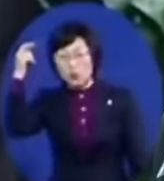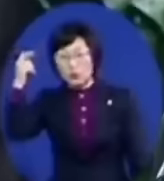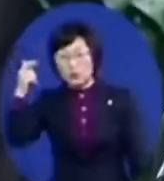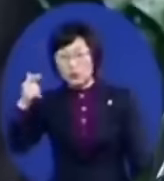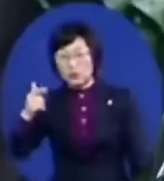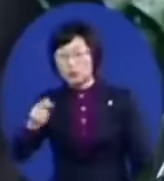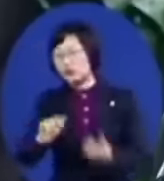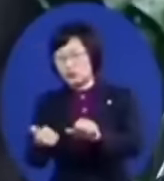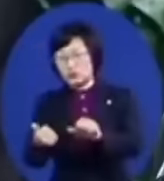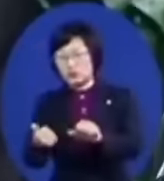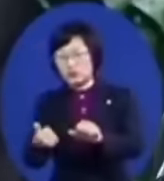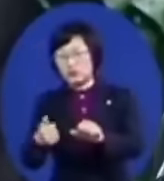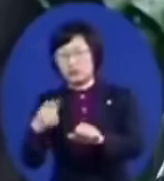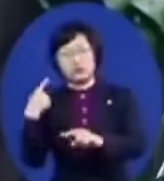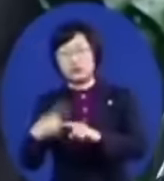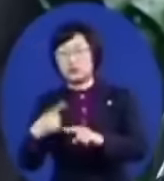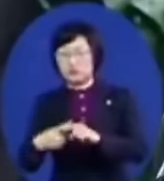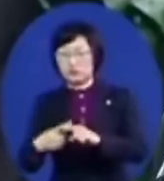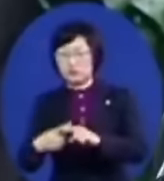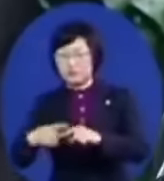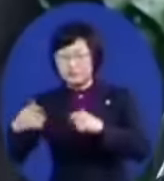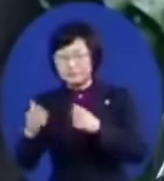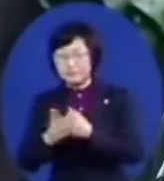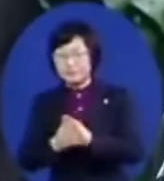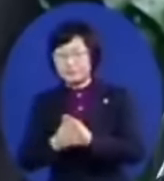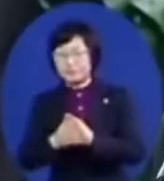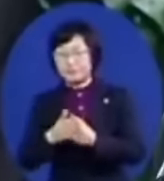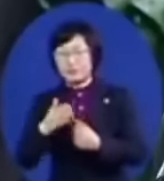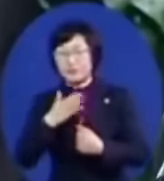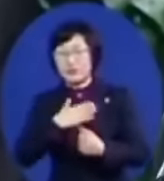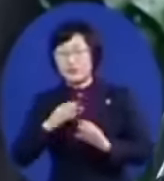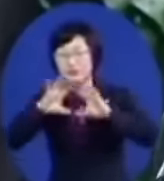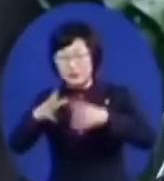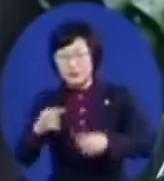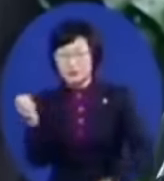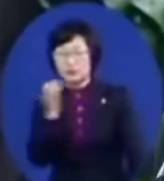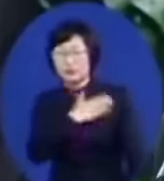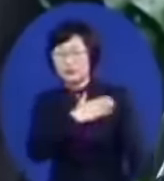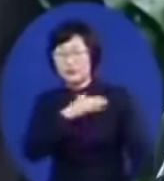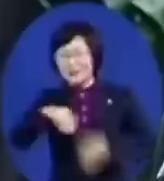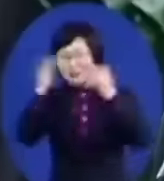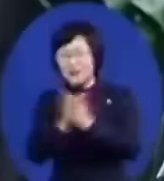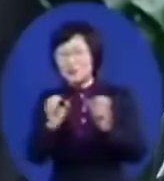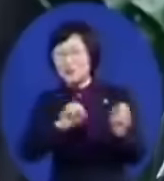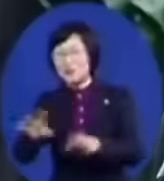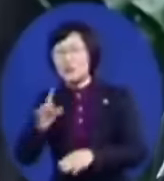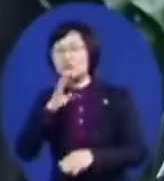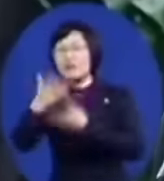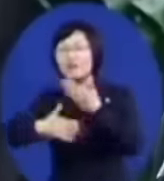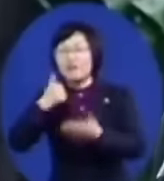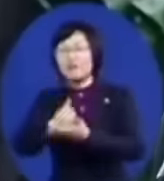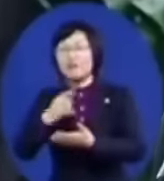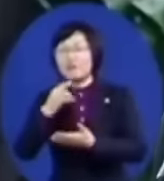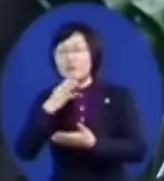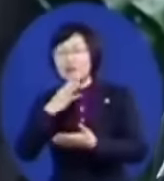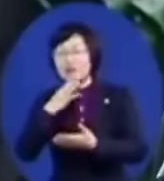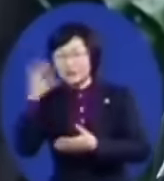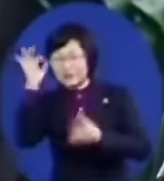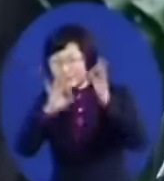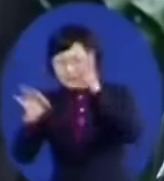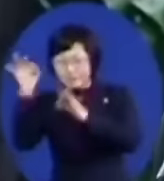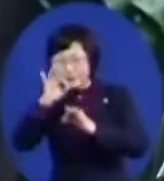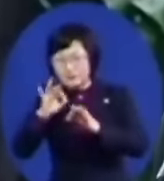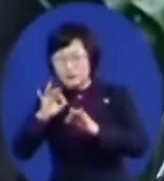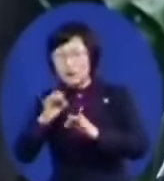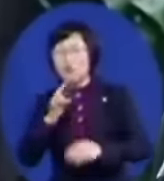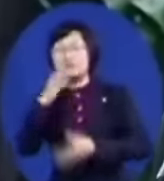죽음을 가져온다. 그렇기 때문에 나는 세상과 부귀를 다 버리고 오직 하나님만 찾는다.